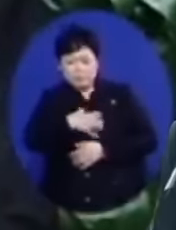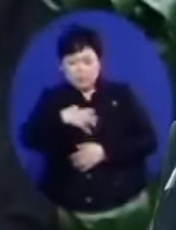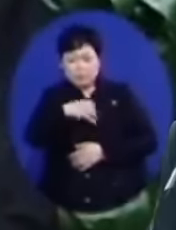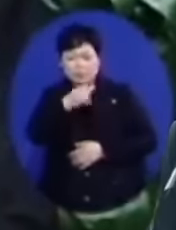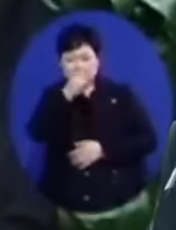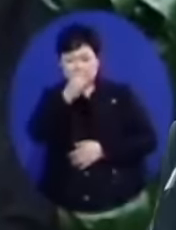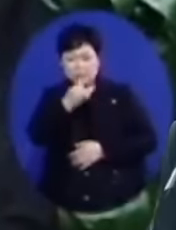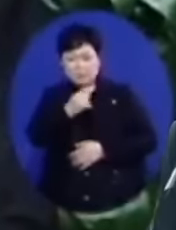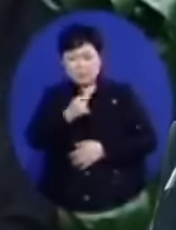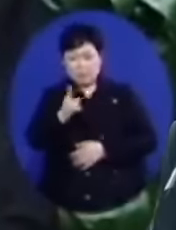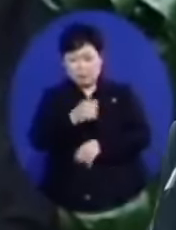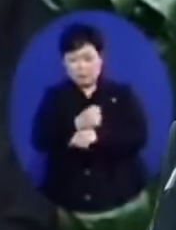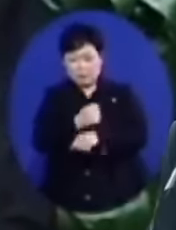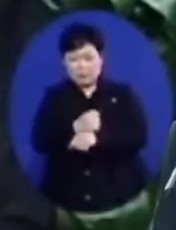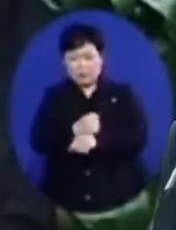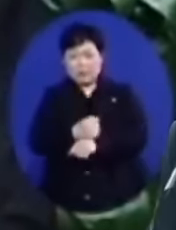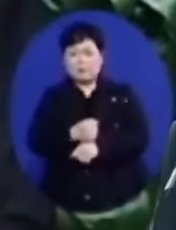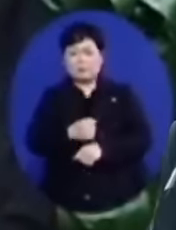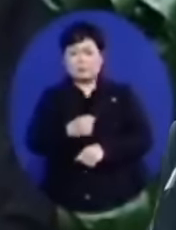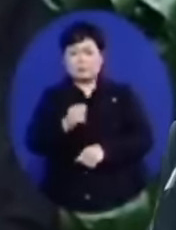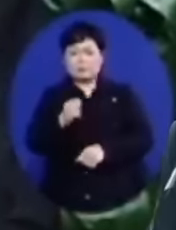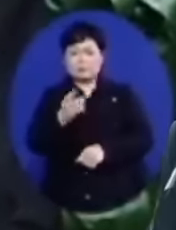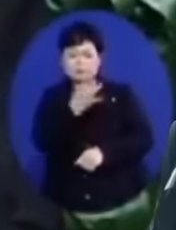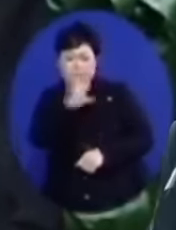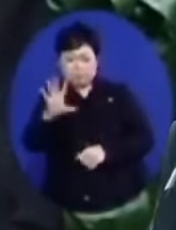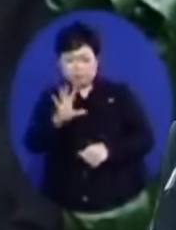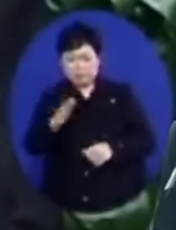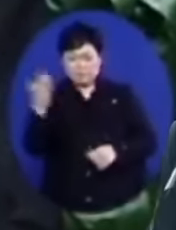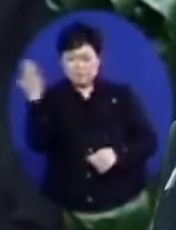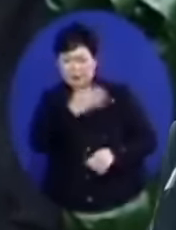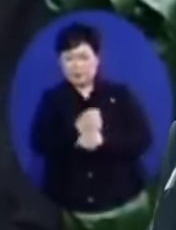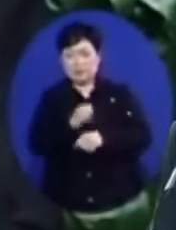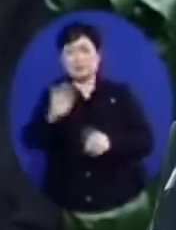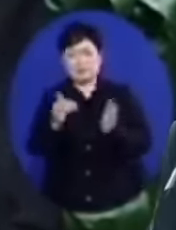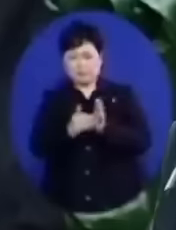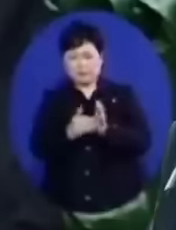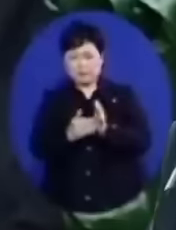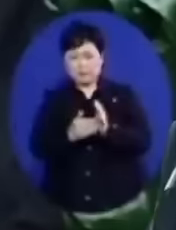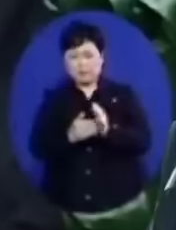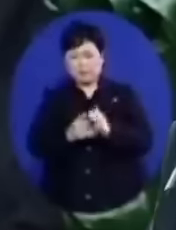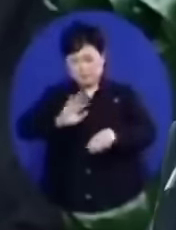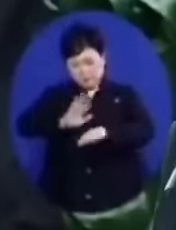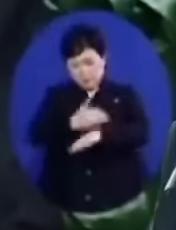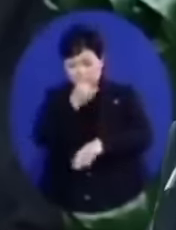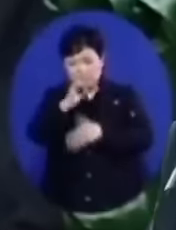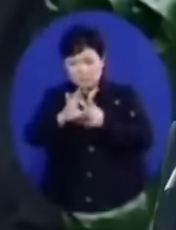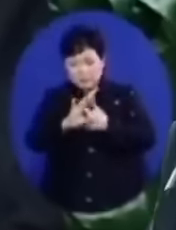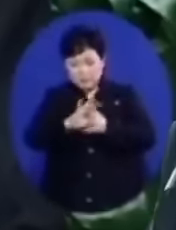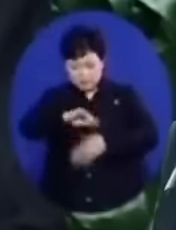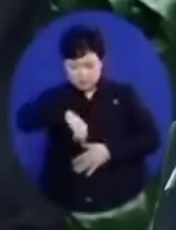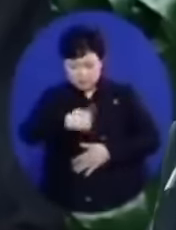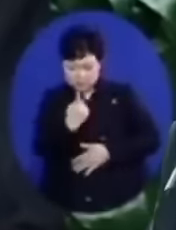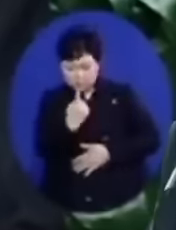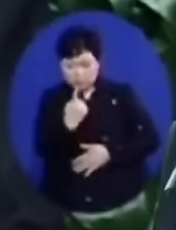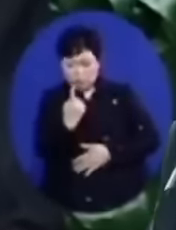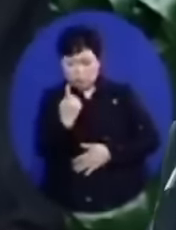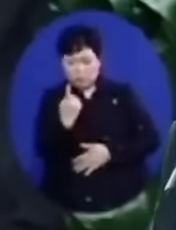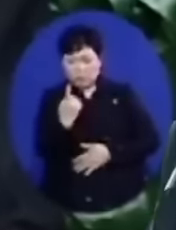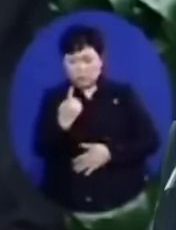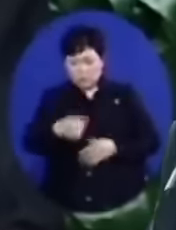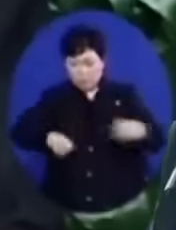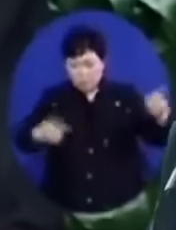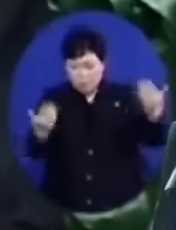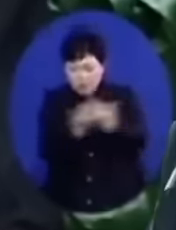회개함으로 자기를 깨끗하게 하기 위한 것입니다. 무엇이 잘못됐으면 우리는 당장 서서 리콜해서